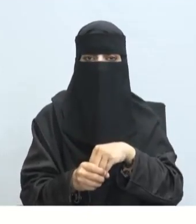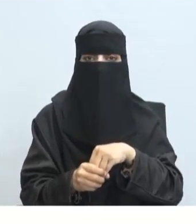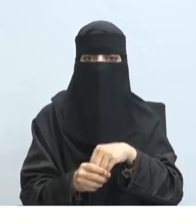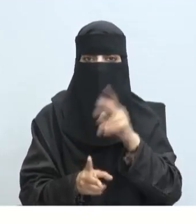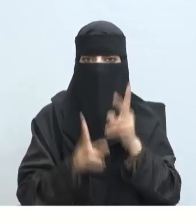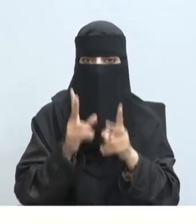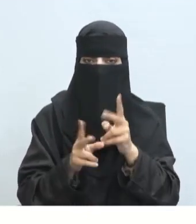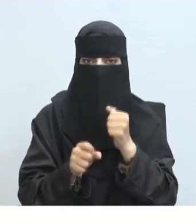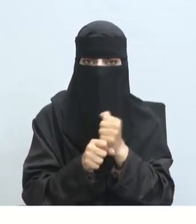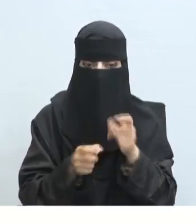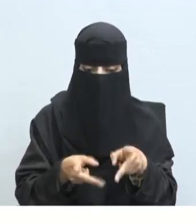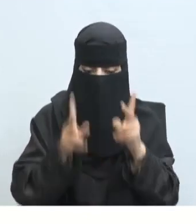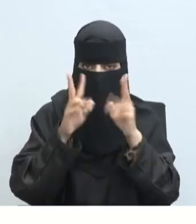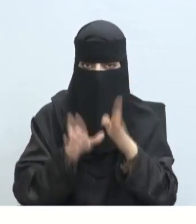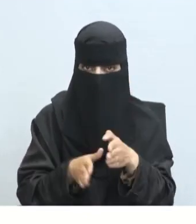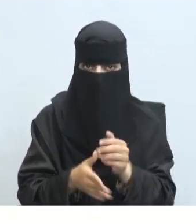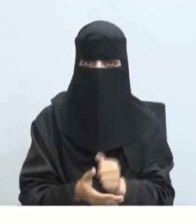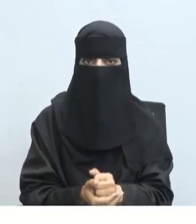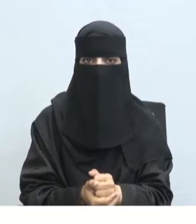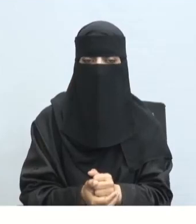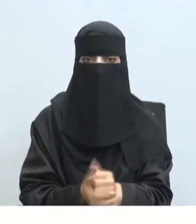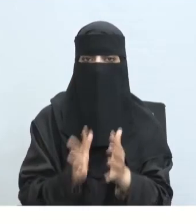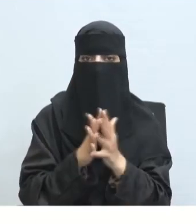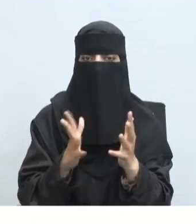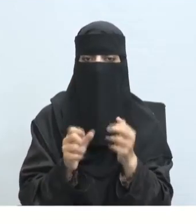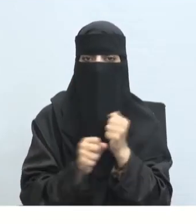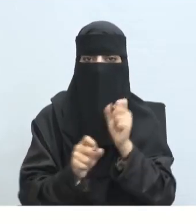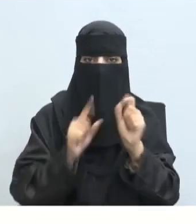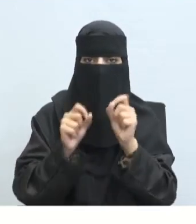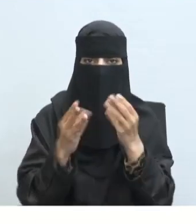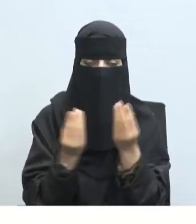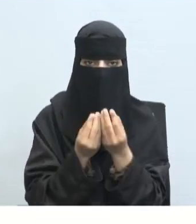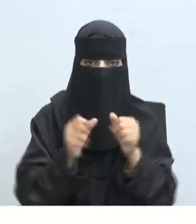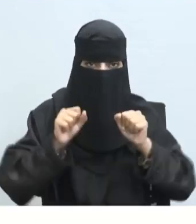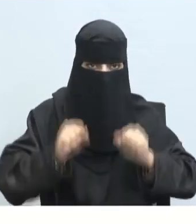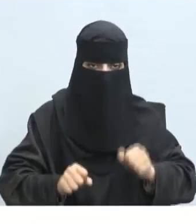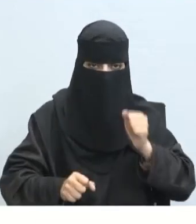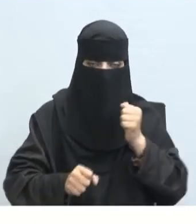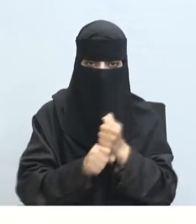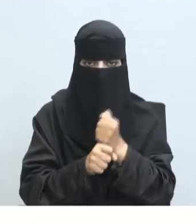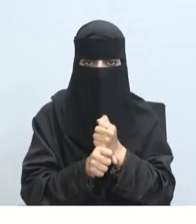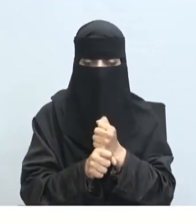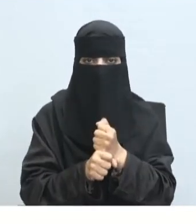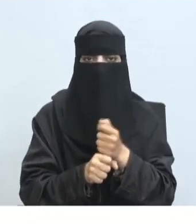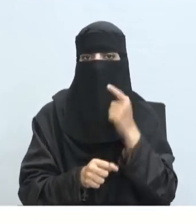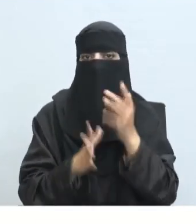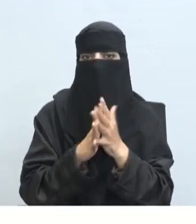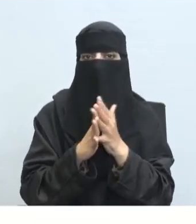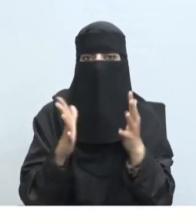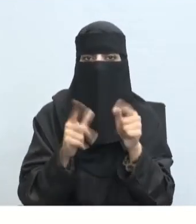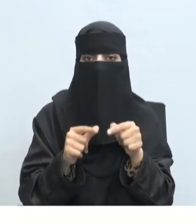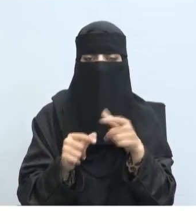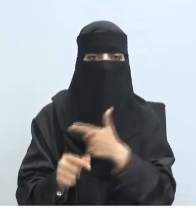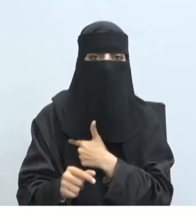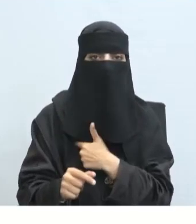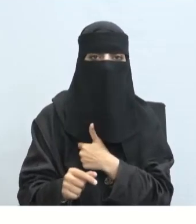الفعاليه كمشروع ذكرنا كثير من التقنيات في اداره المشاريع تستخدم في اداره الفعاليه ذكرنا هنالك